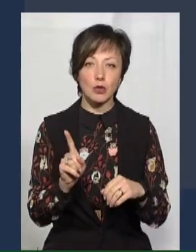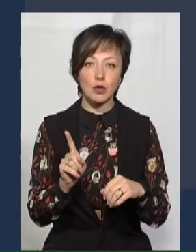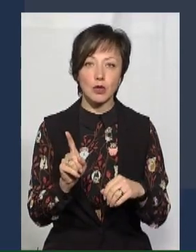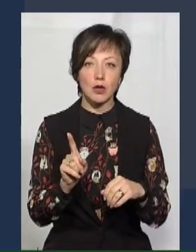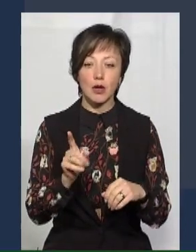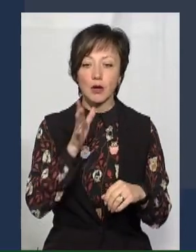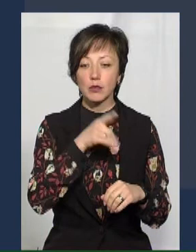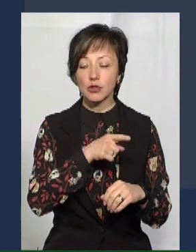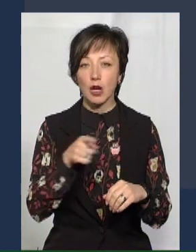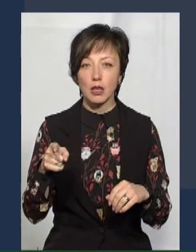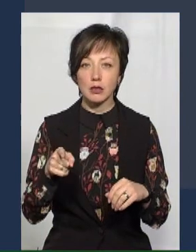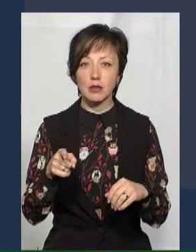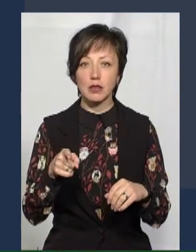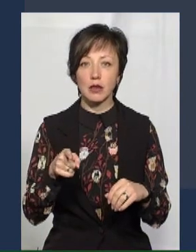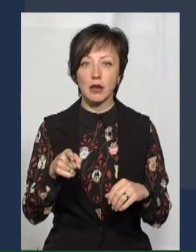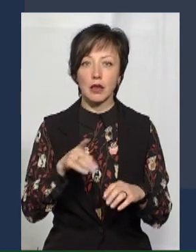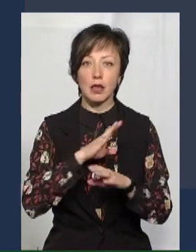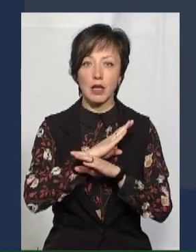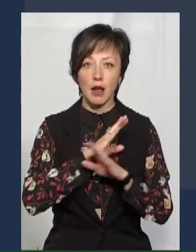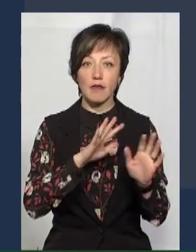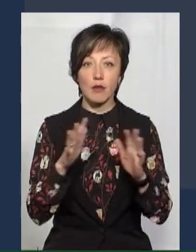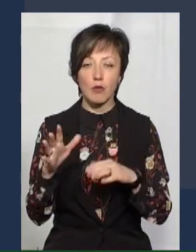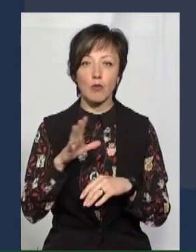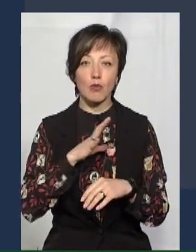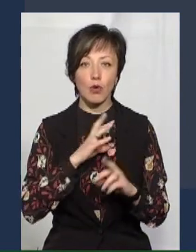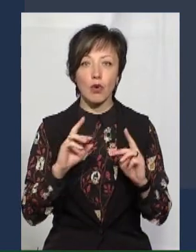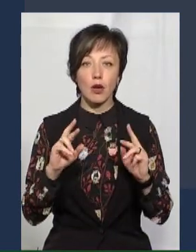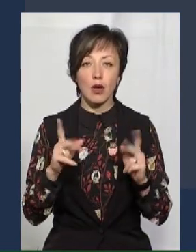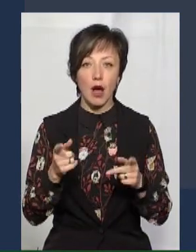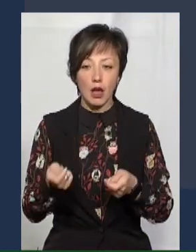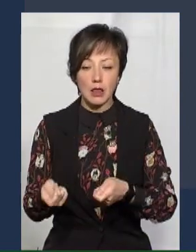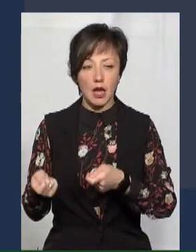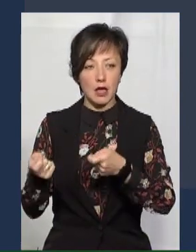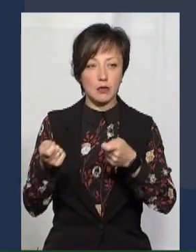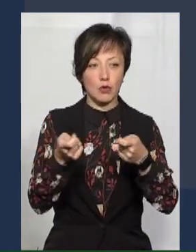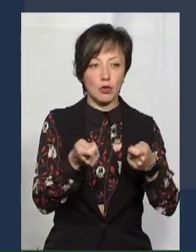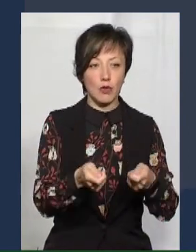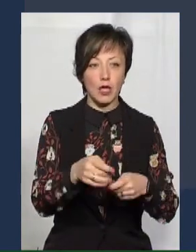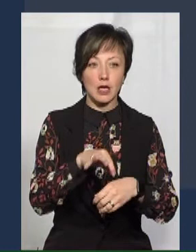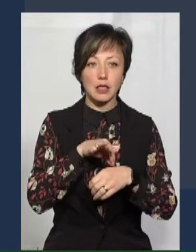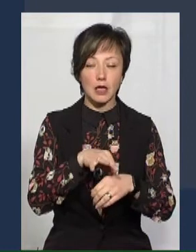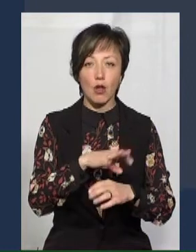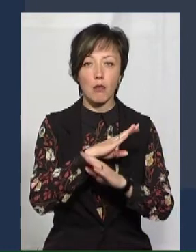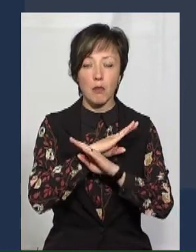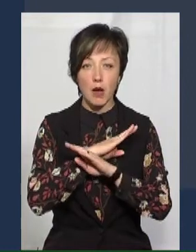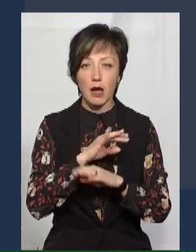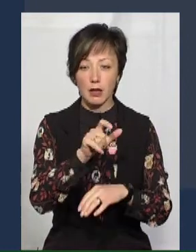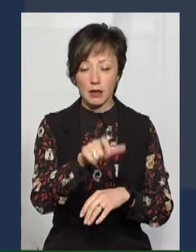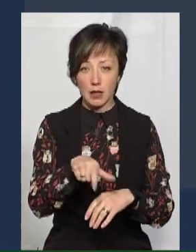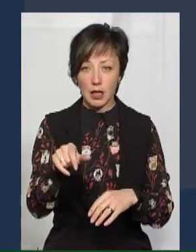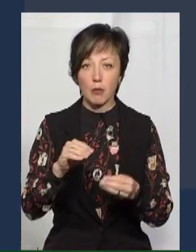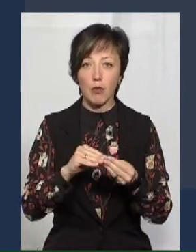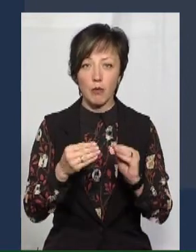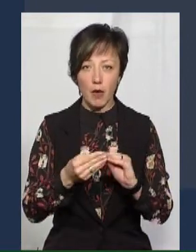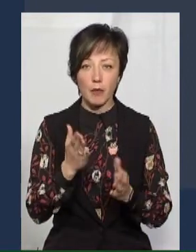час летальних випадків було як транспортувати тіло померлих. І проблема